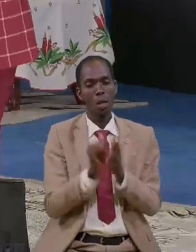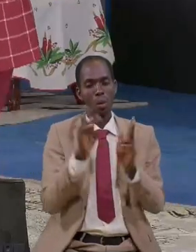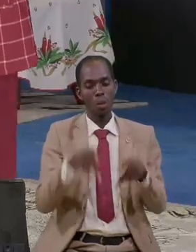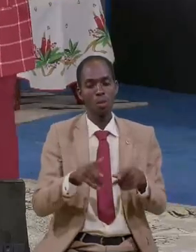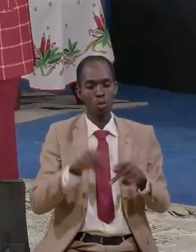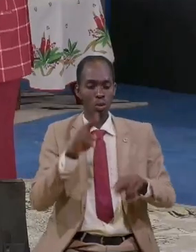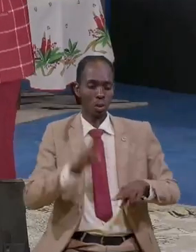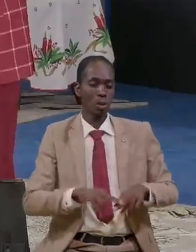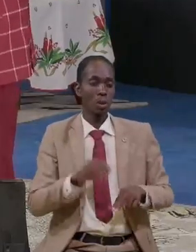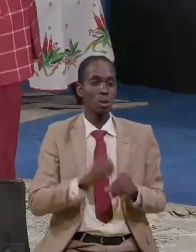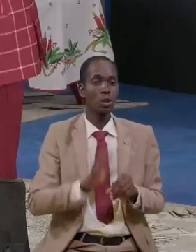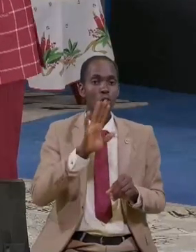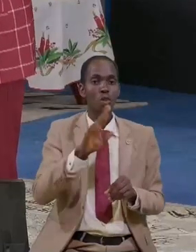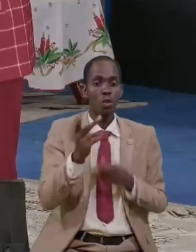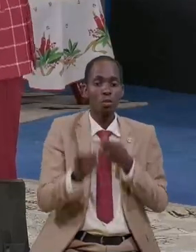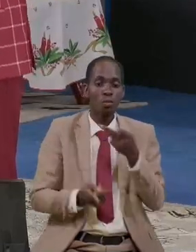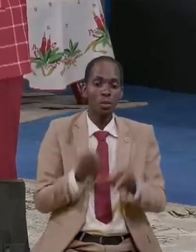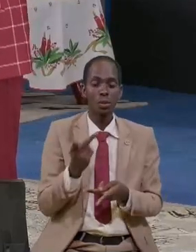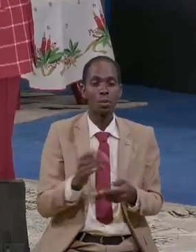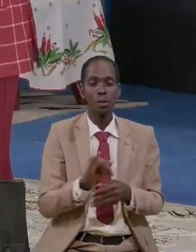au salon.